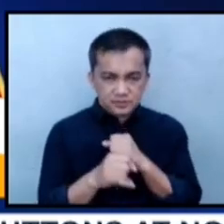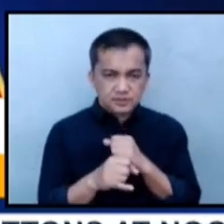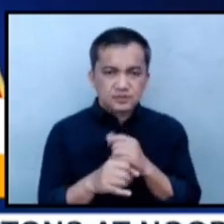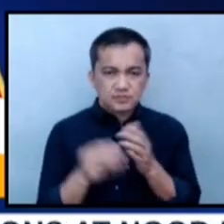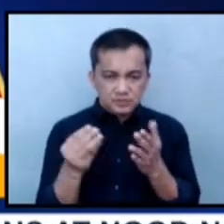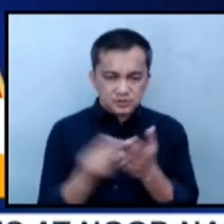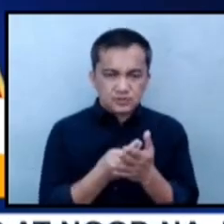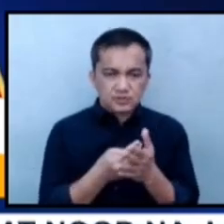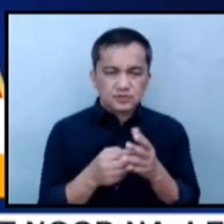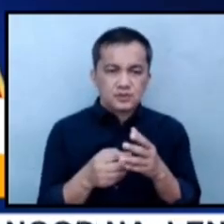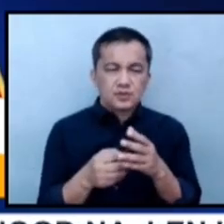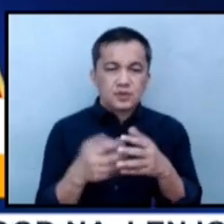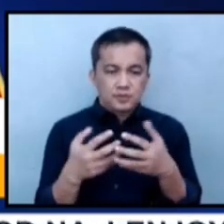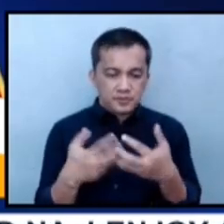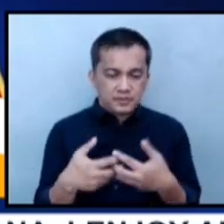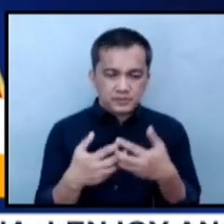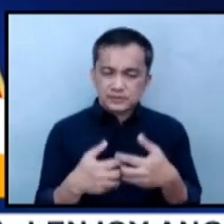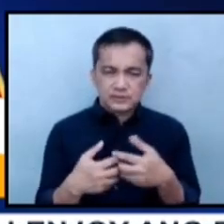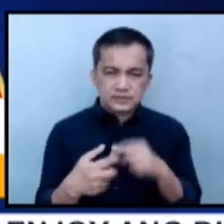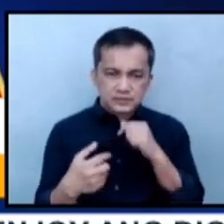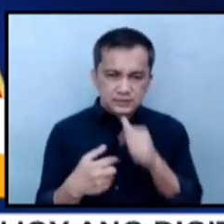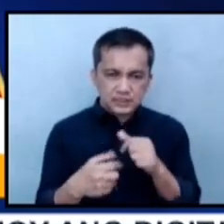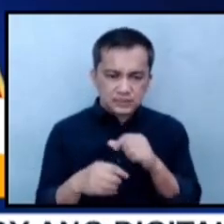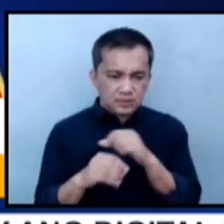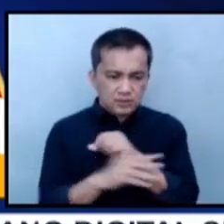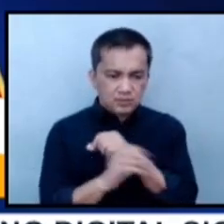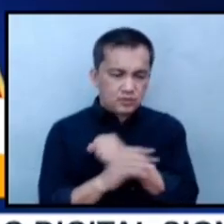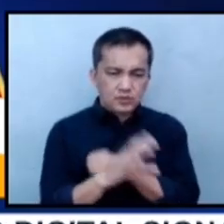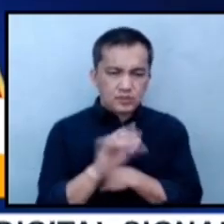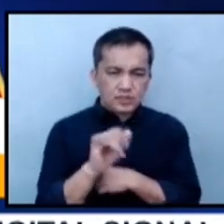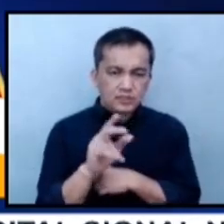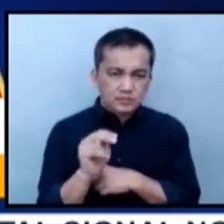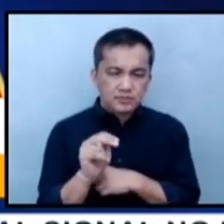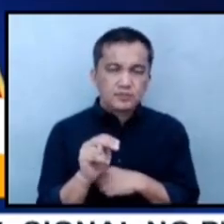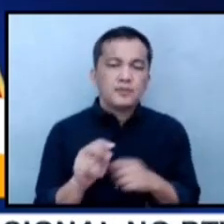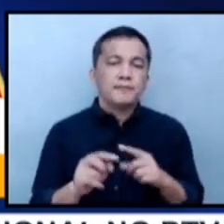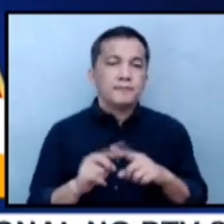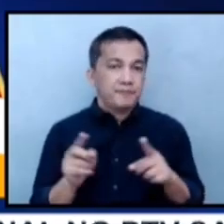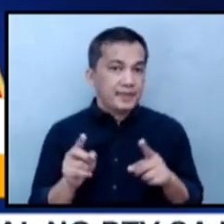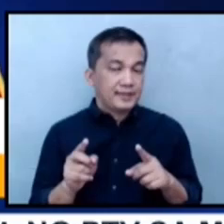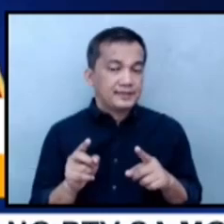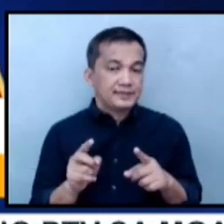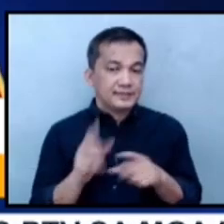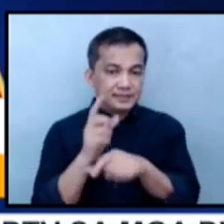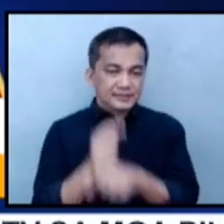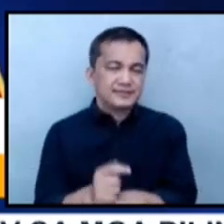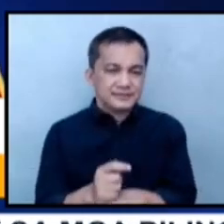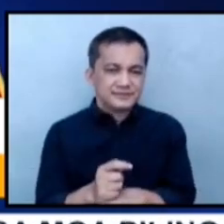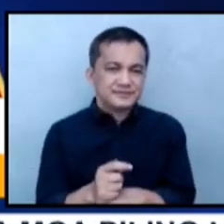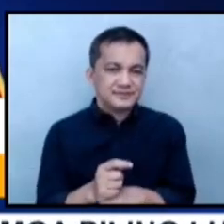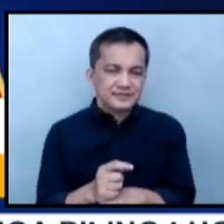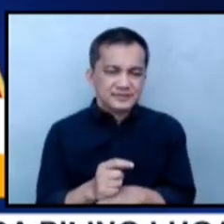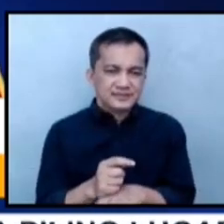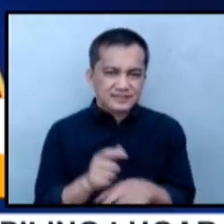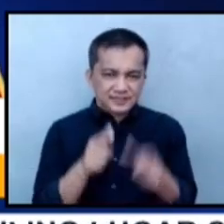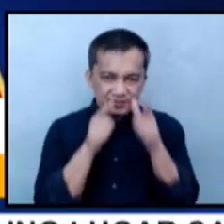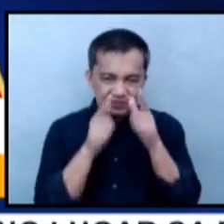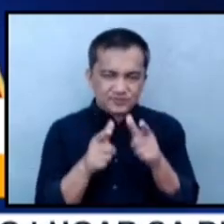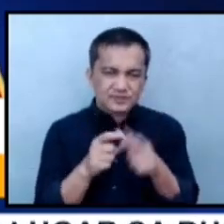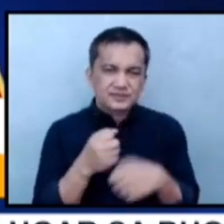ang makina hindi masyadong nagbubuga ng Carbon sa atmosphere pero traditional pa rin ang yari